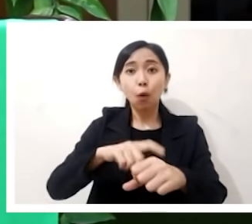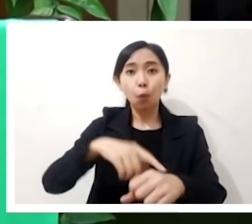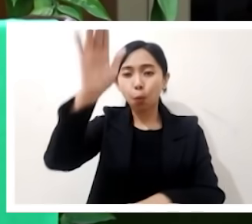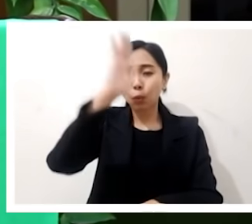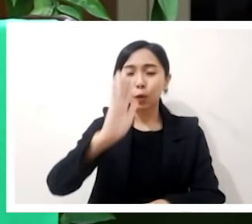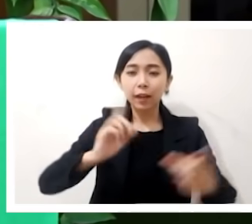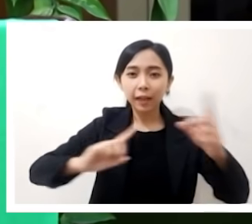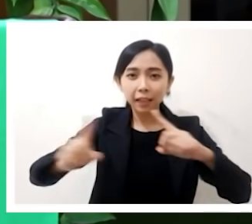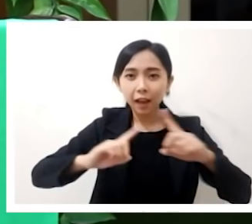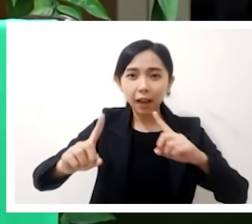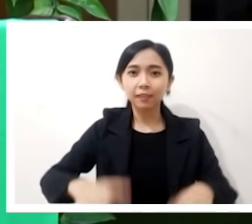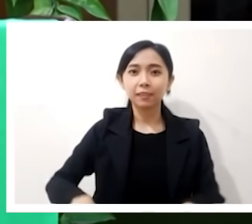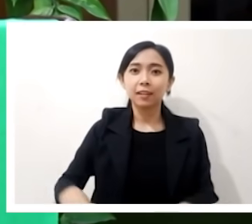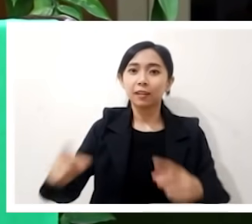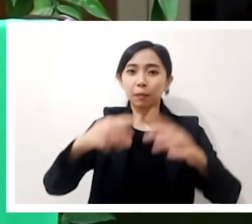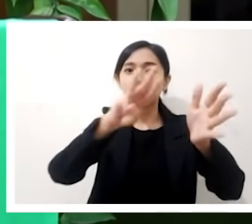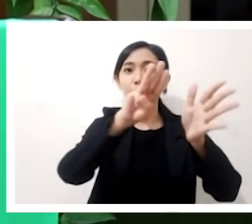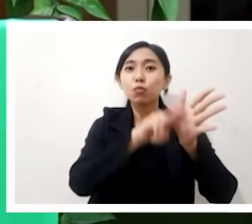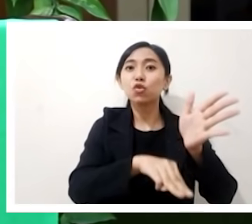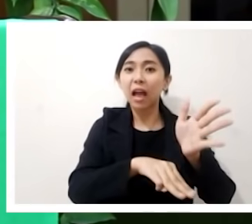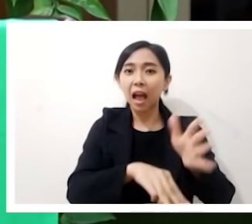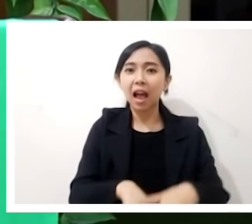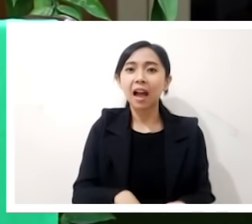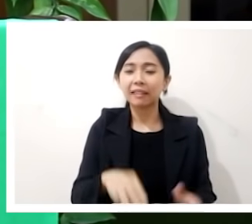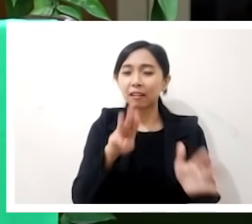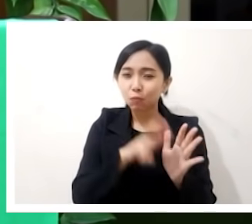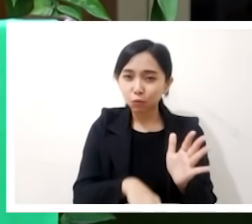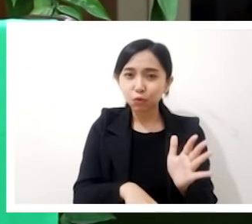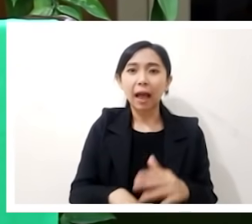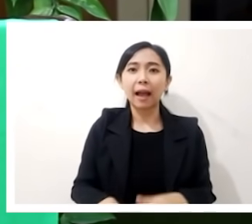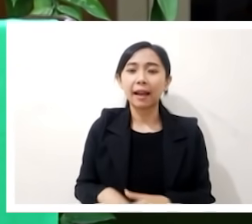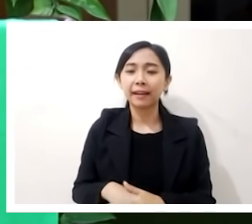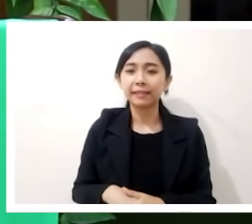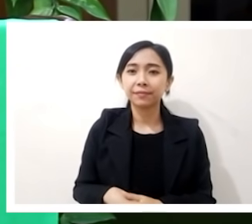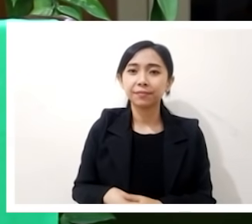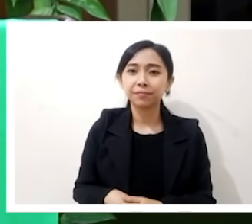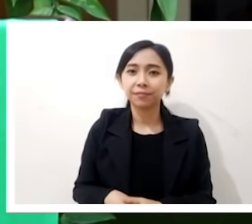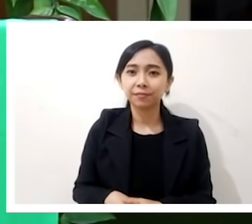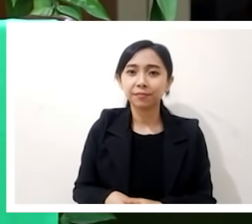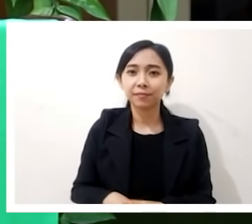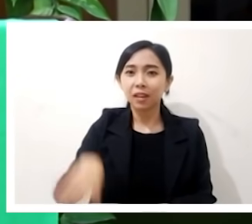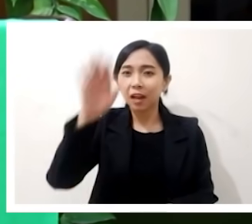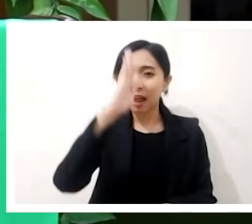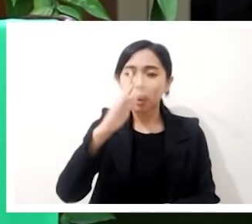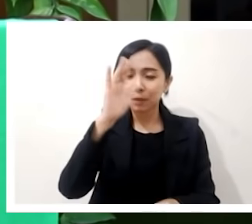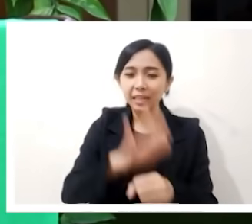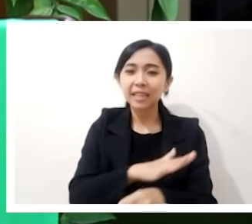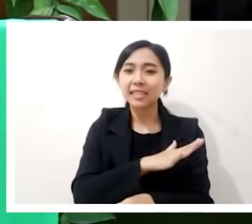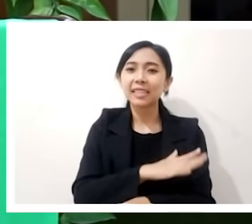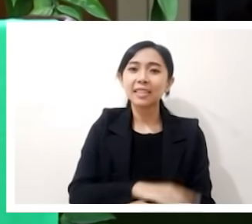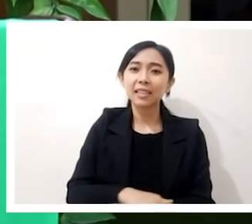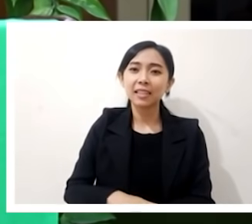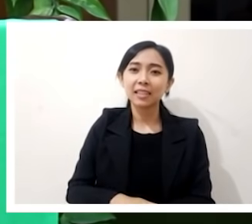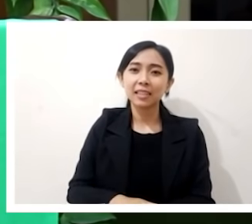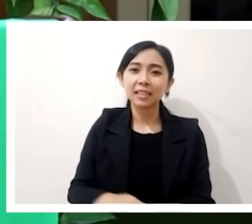menyampaikannya kepada Musa di atas Gunung Sinai. Bisa kita baca dalam Keluaran pasal 24 ayat 1-8.